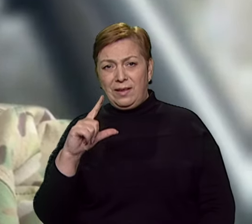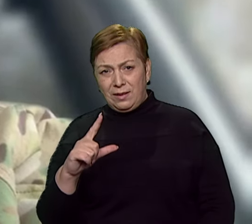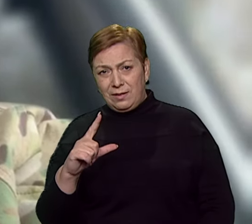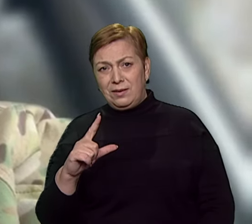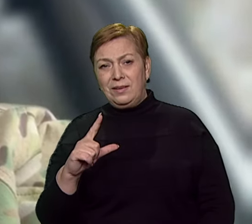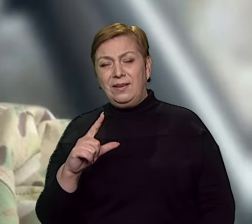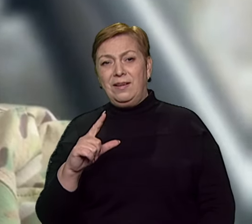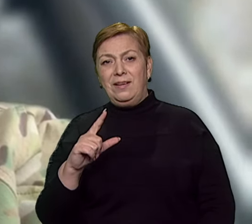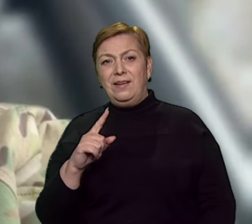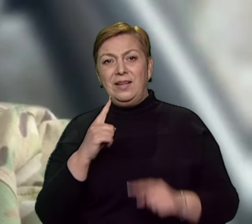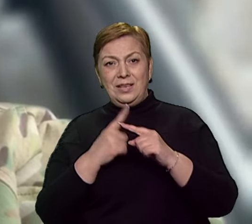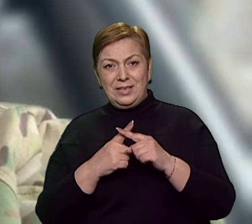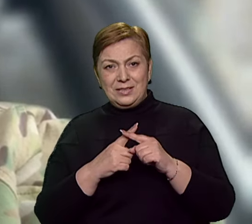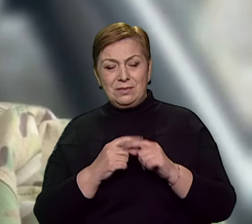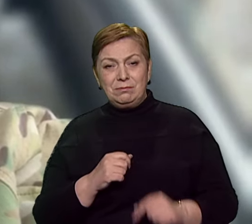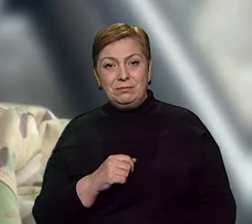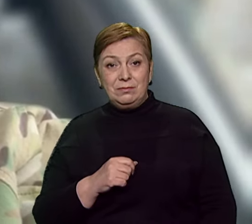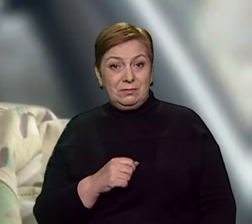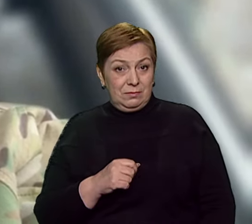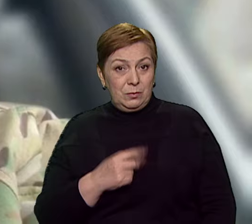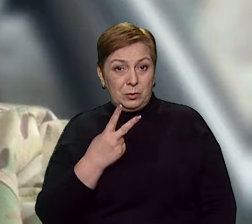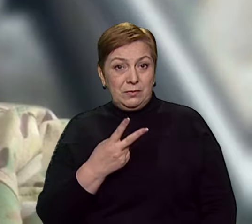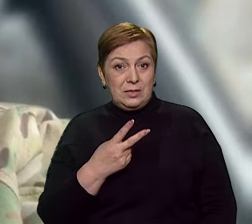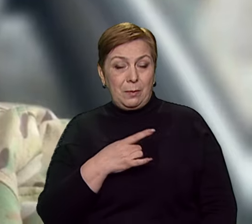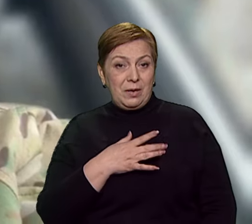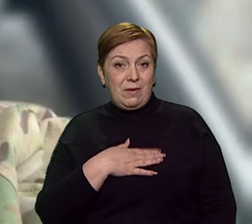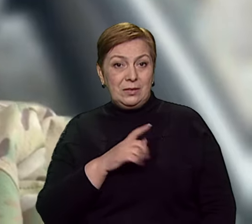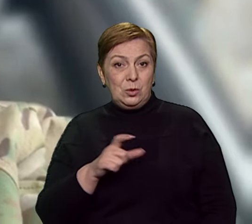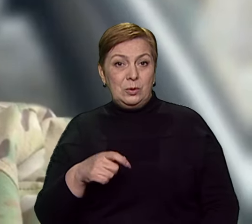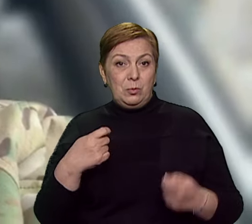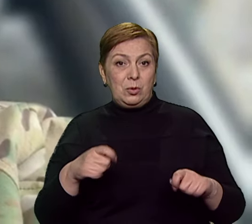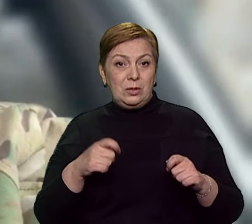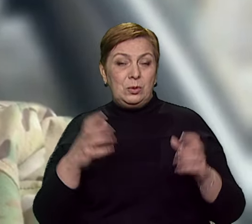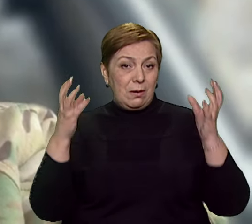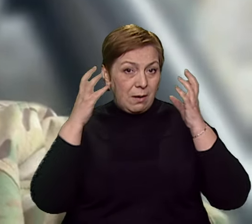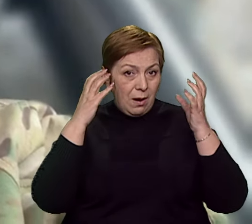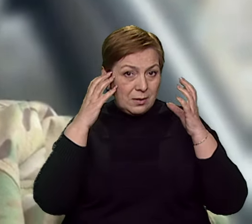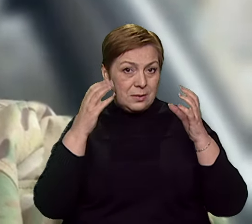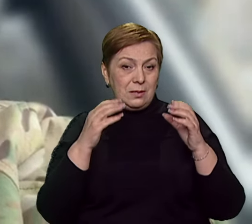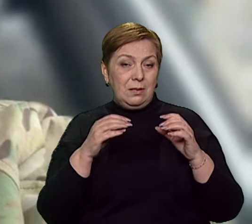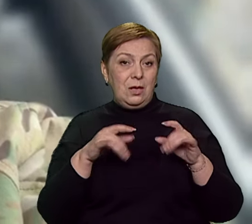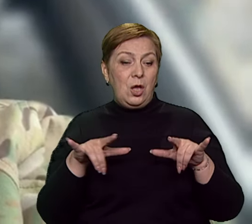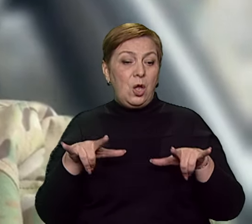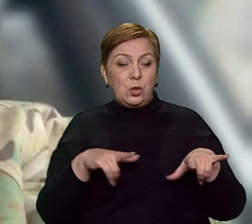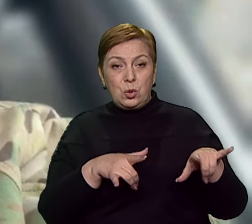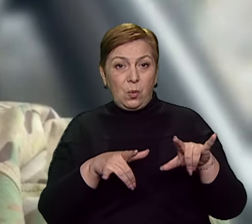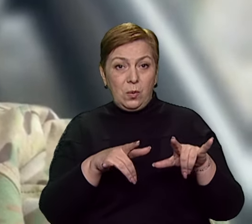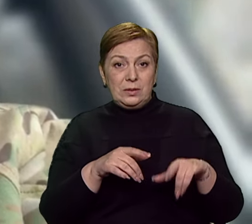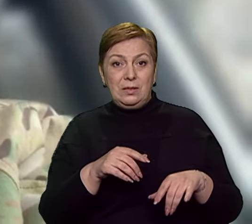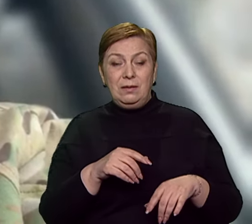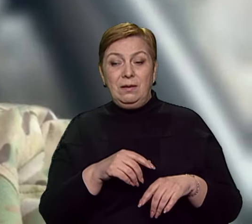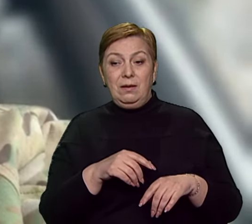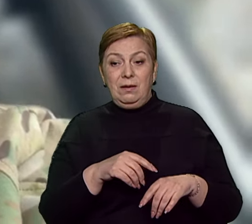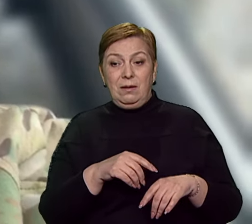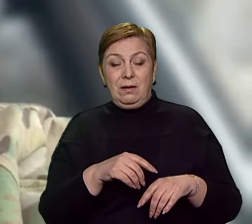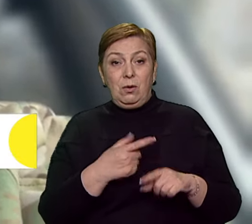не фірмами, а просто приватними людьми. Продаються дрони, продаються рації. Це є і одною з причин цих продажів є саме ігроманія,